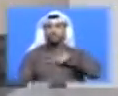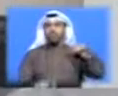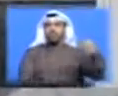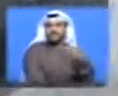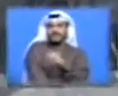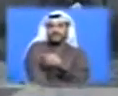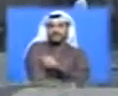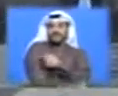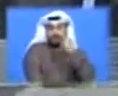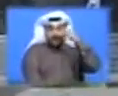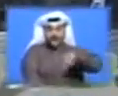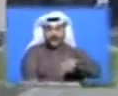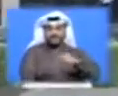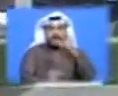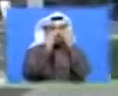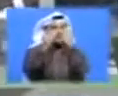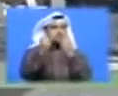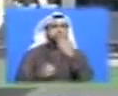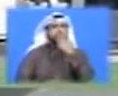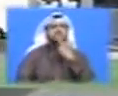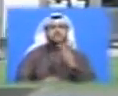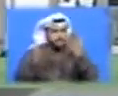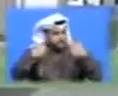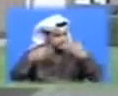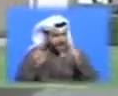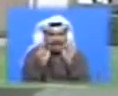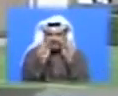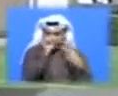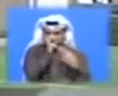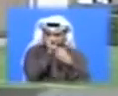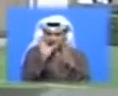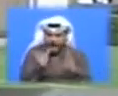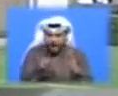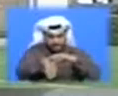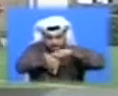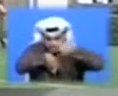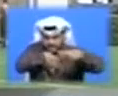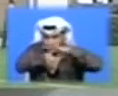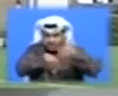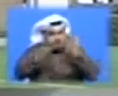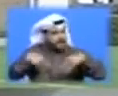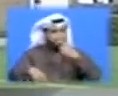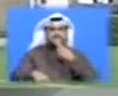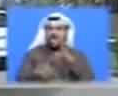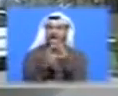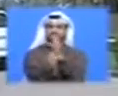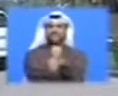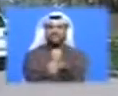وزارة الصحة تؤكد أن الحالات المصابة بإنفلونزا الخنازير لا تشكل أي تهديد والإصابات كلها تحت السيطرة.